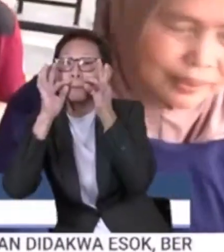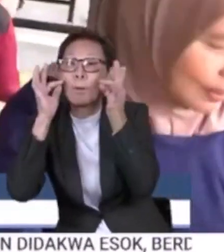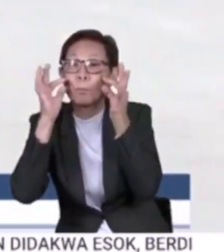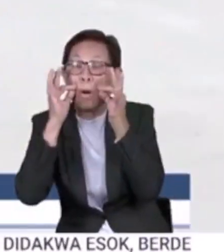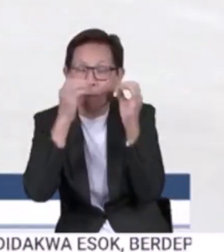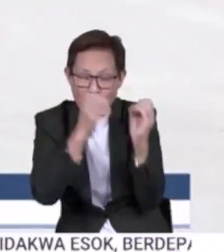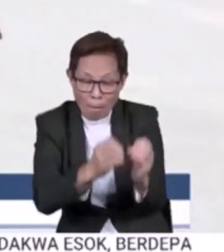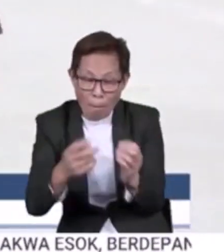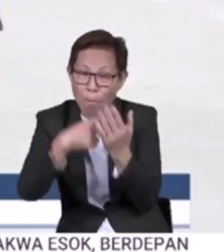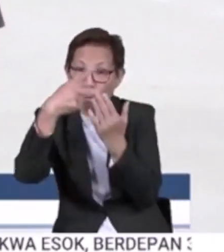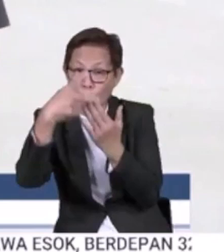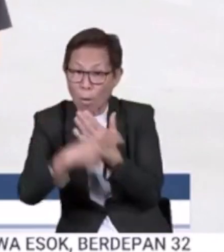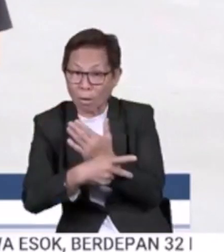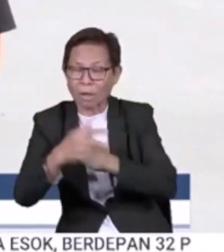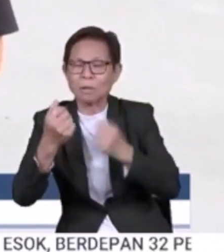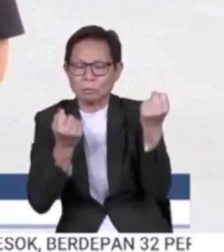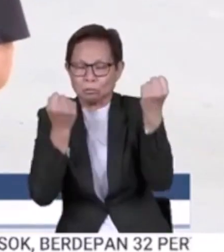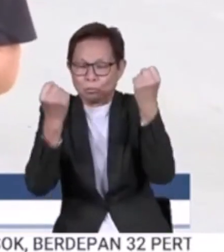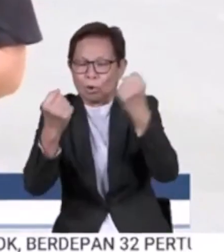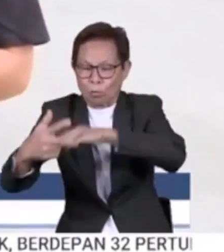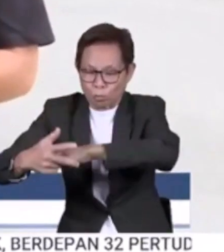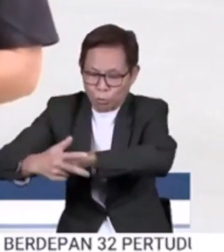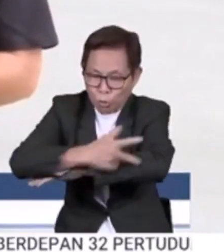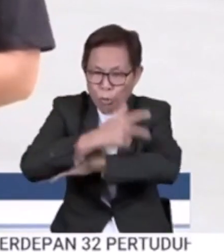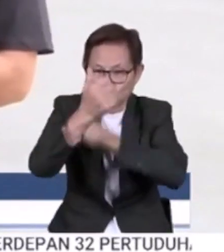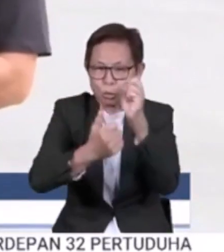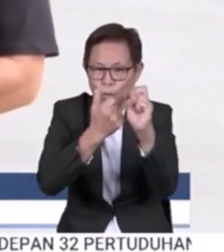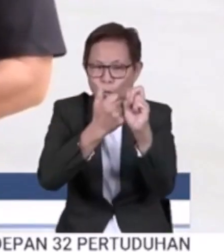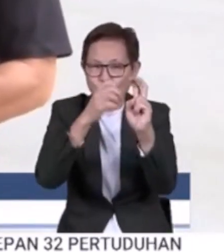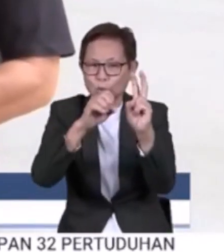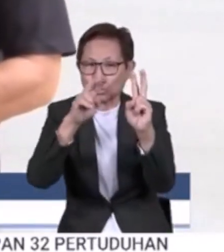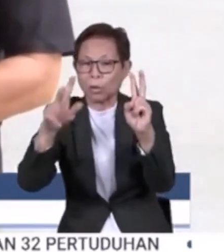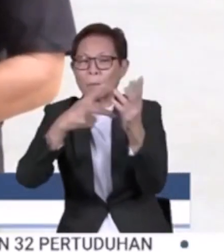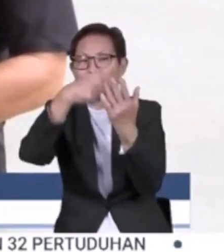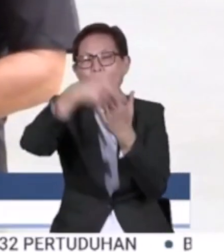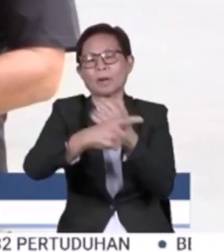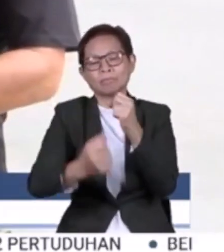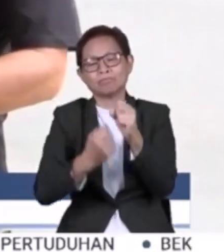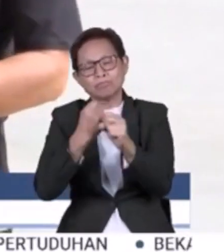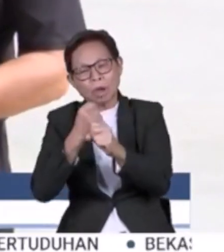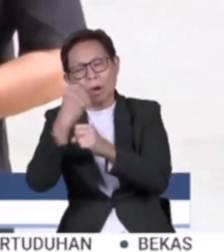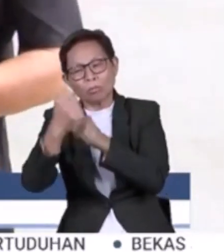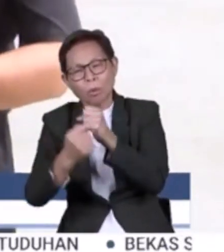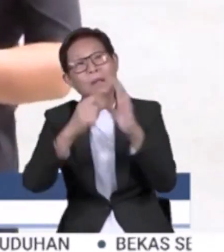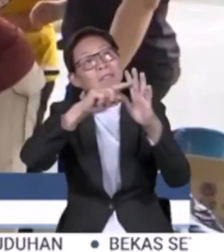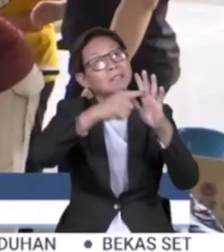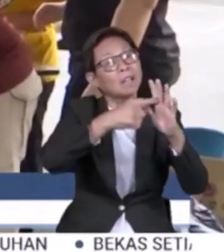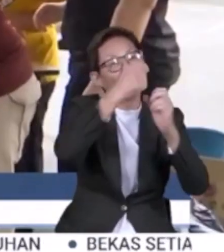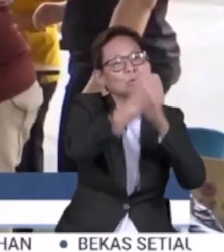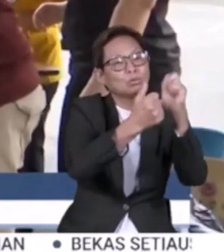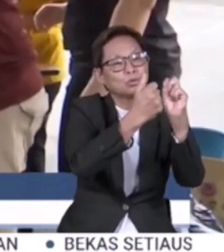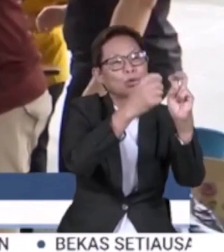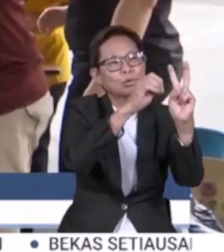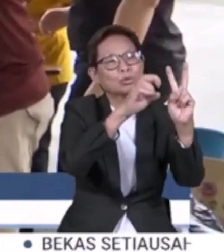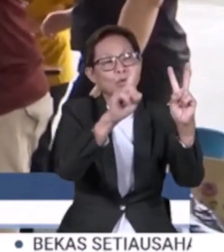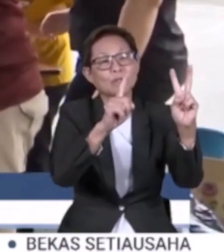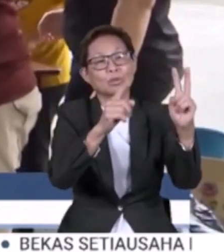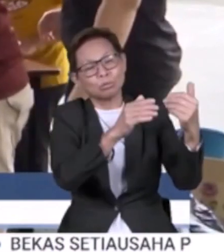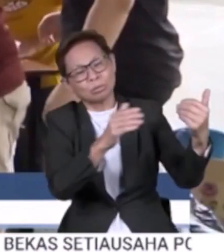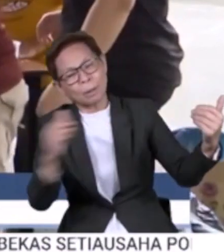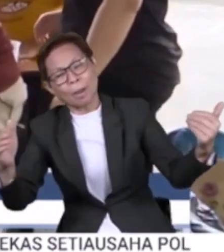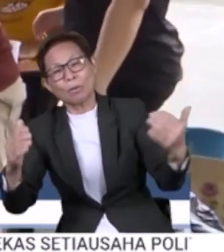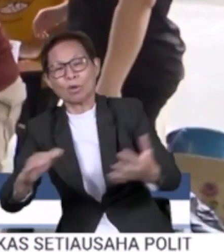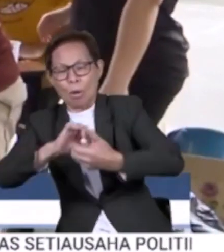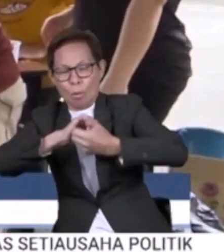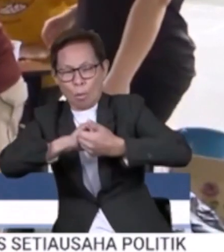pengajuan program drive 2003 yang merupakan program tahunan sejak 2021 itu bagi mayatkan